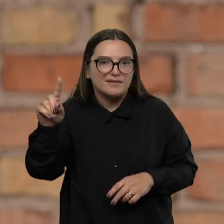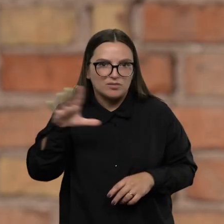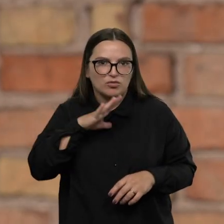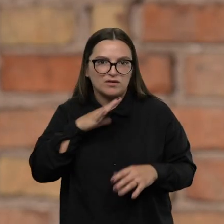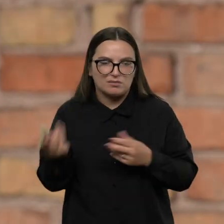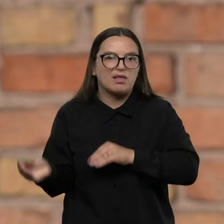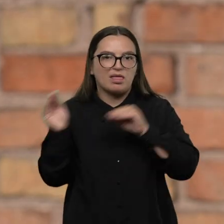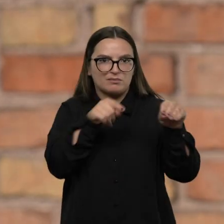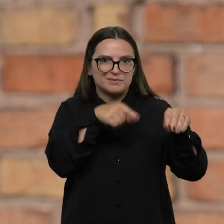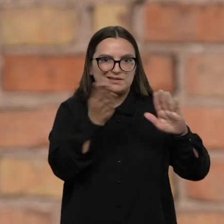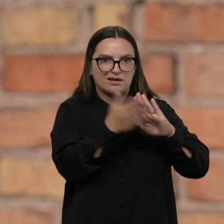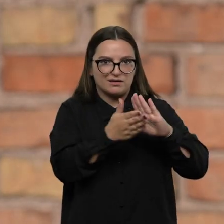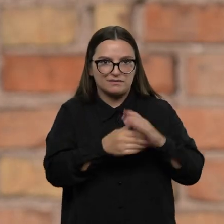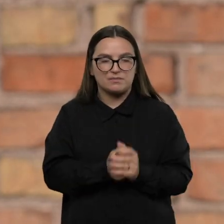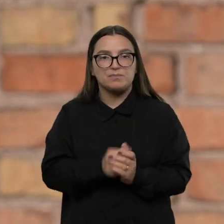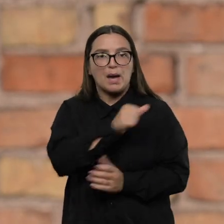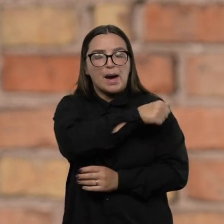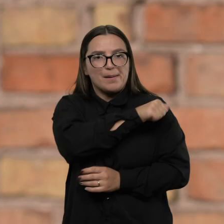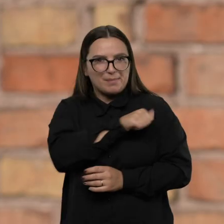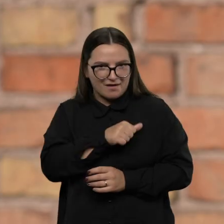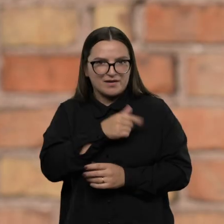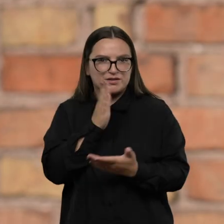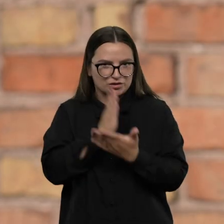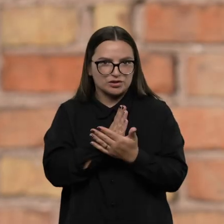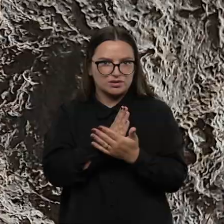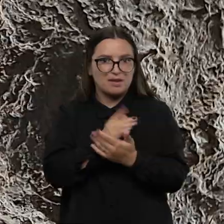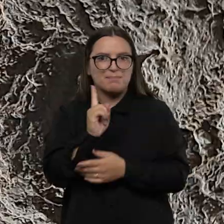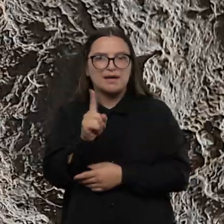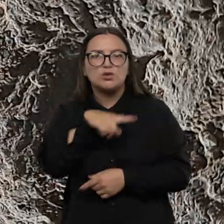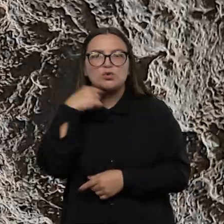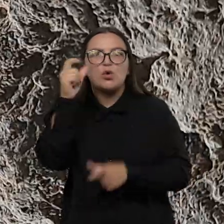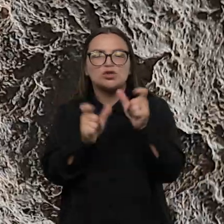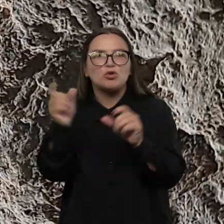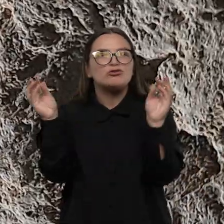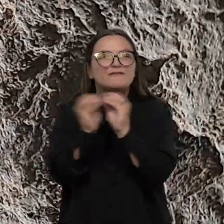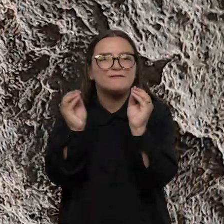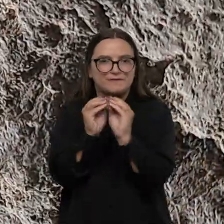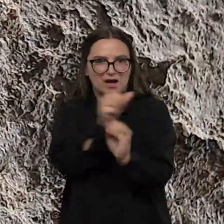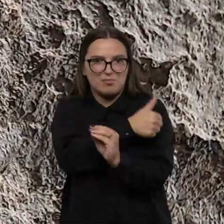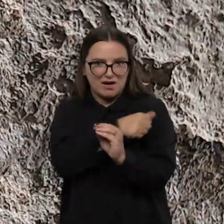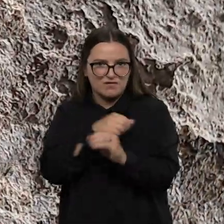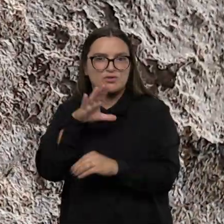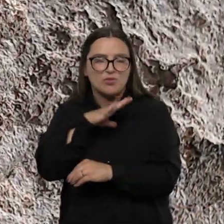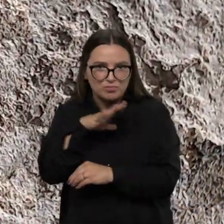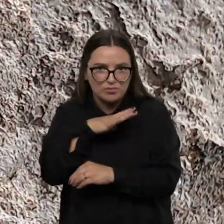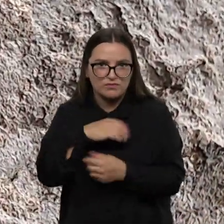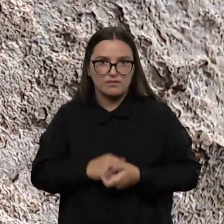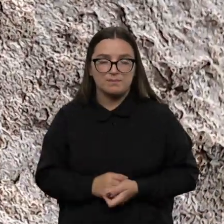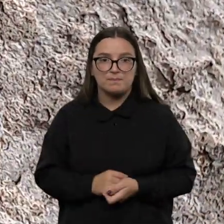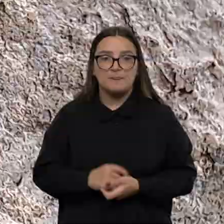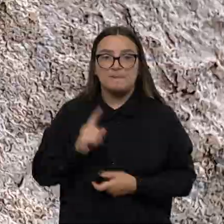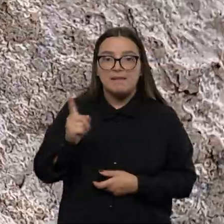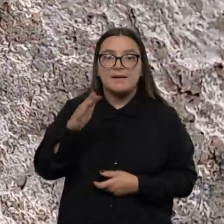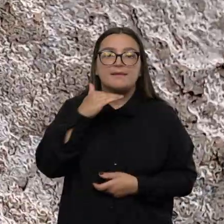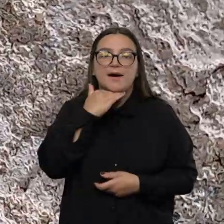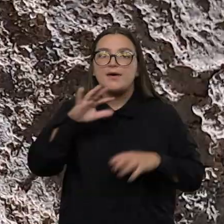Tik tai pavardės. Tuom laikotarpiu būdinga žmonių tomis pačiomis pavardėmis, bet